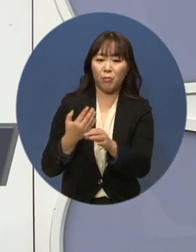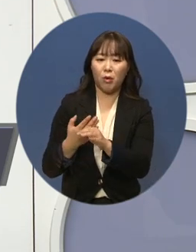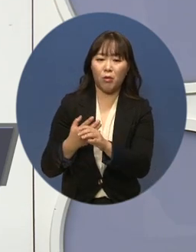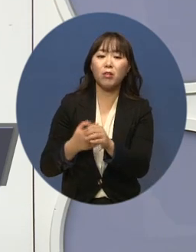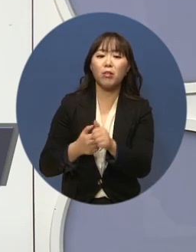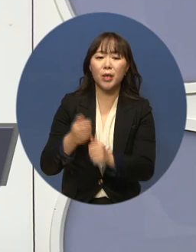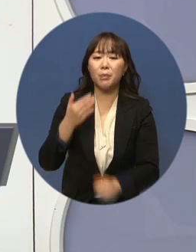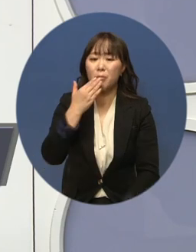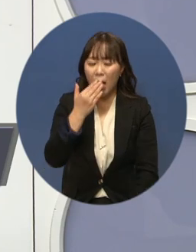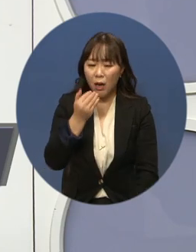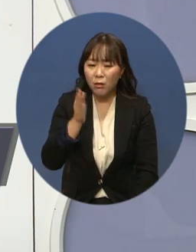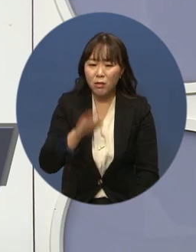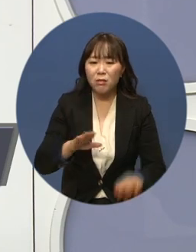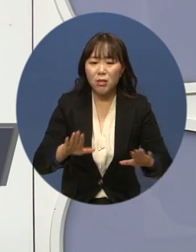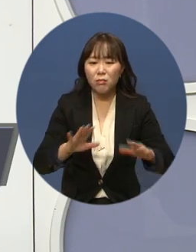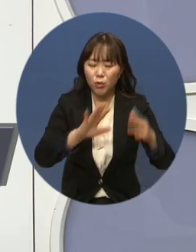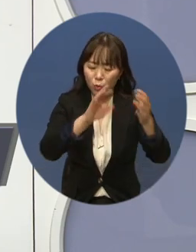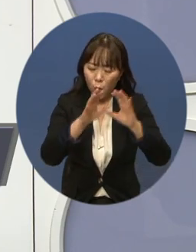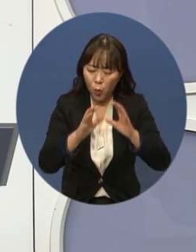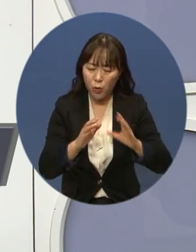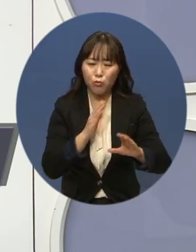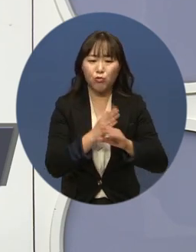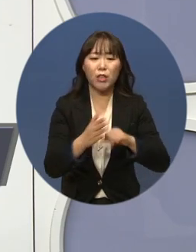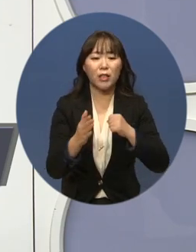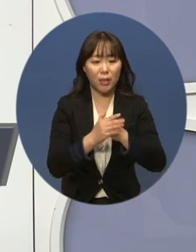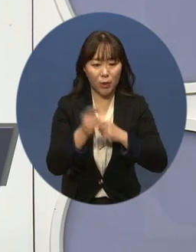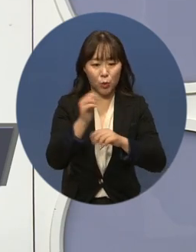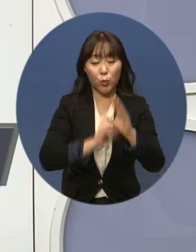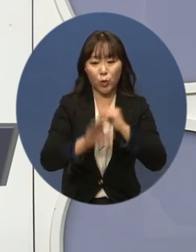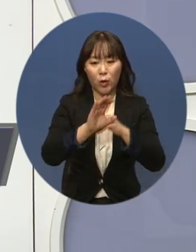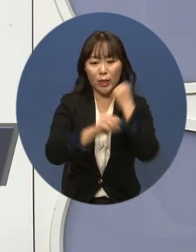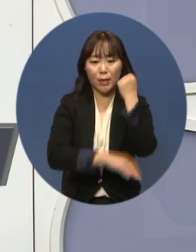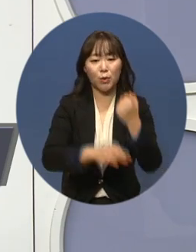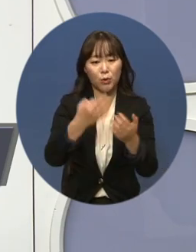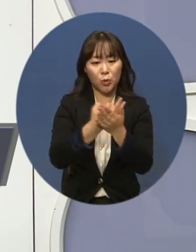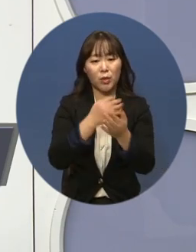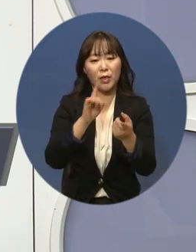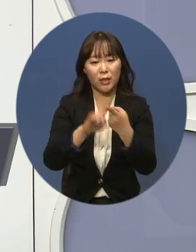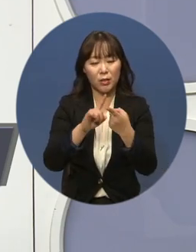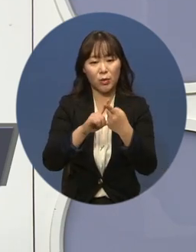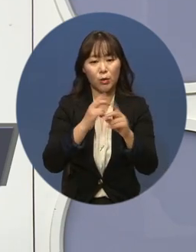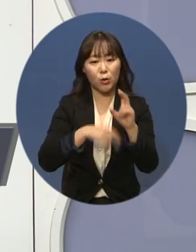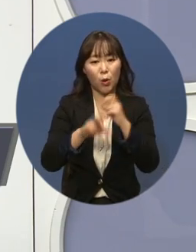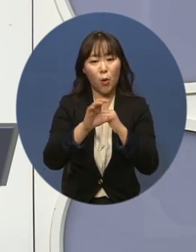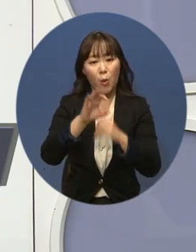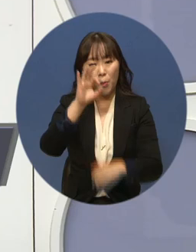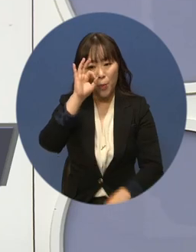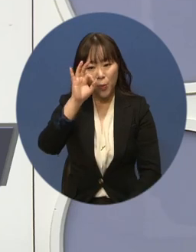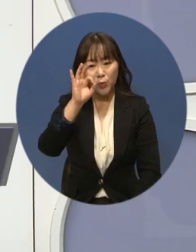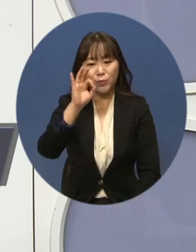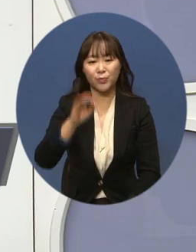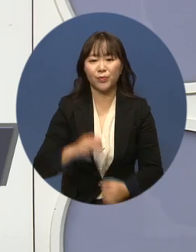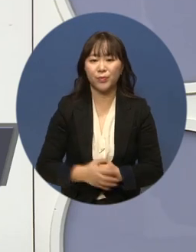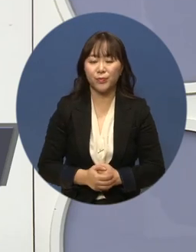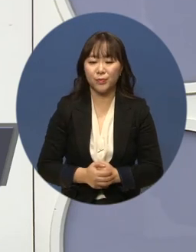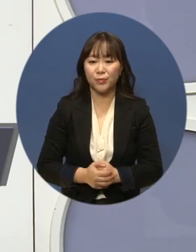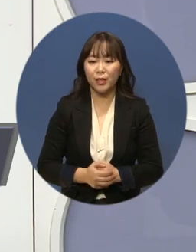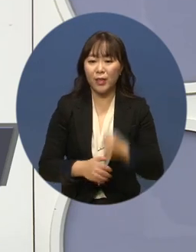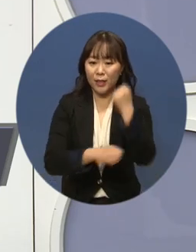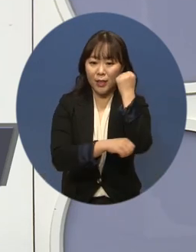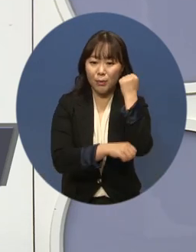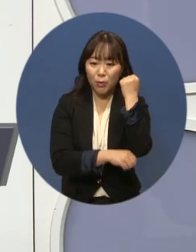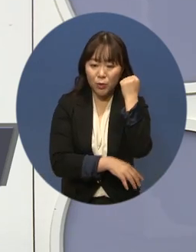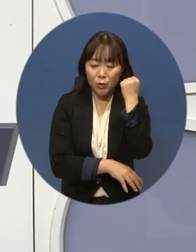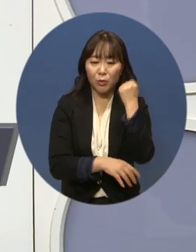극복이 될 수 있다 하는데 지금도 이제 한참 논의 중이니까 좀 더 기본소득에 대해서는 저는 네. 좀 지켜보고 네. 있는 입장이고요. 기본적으로